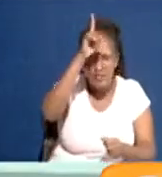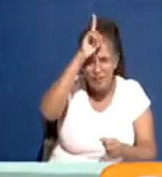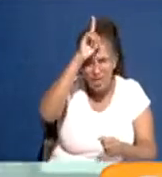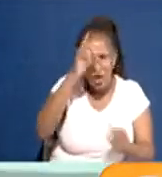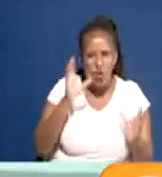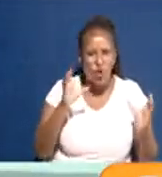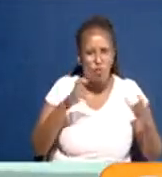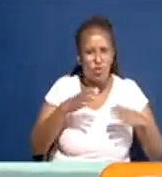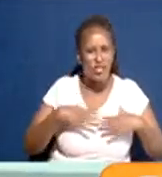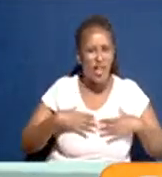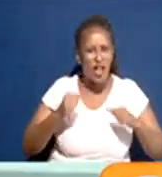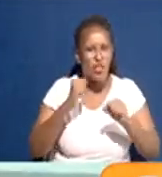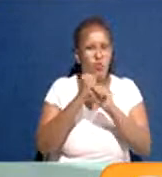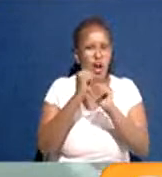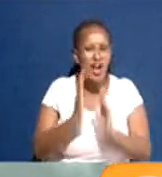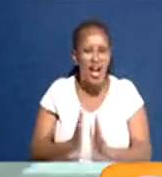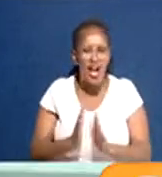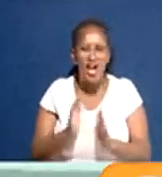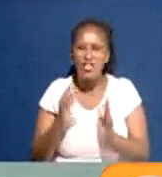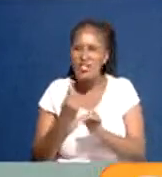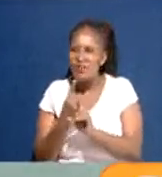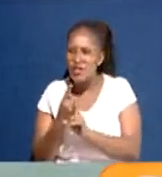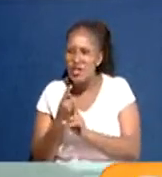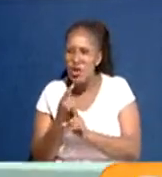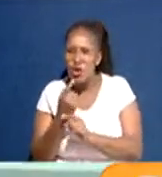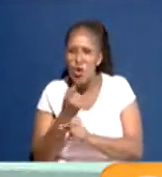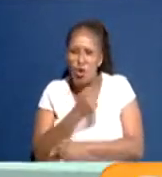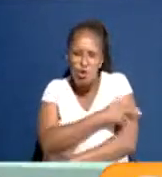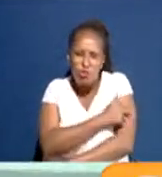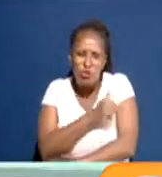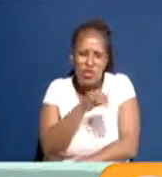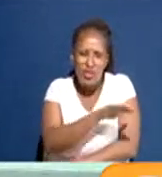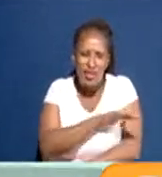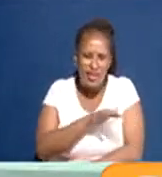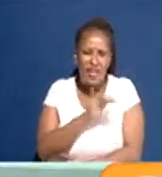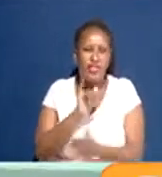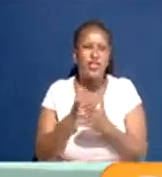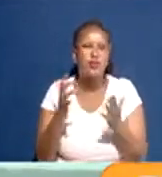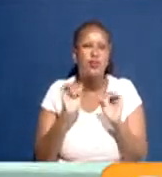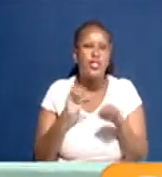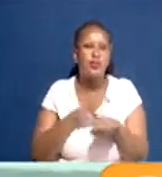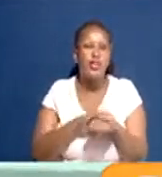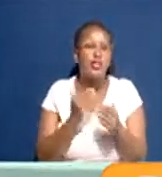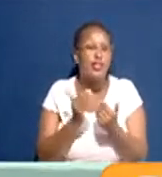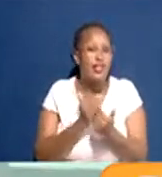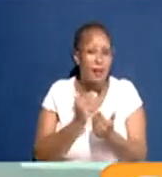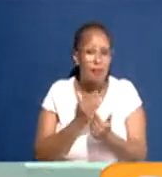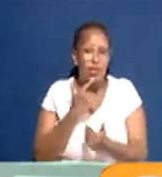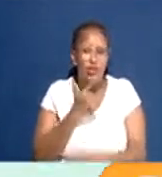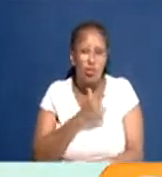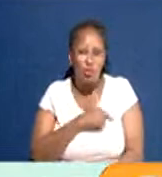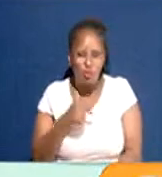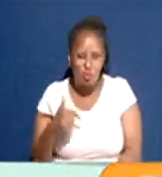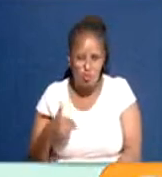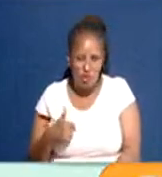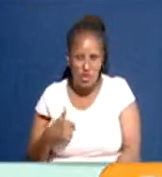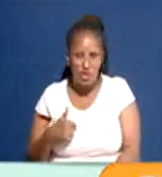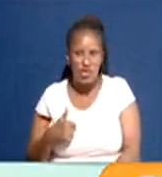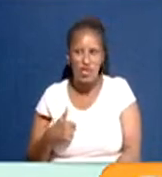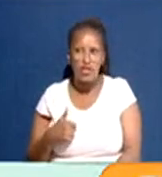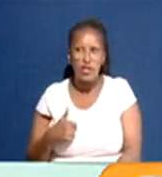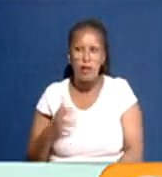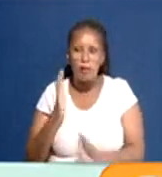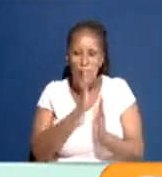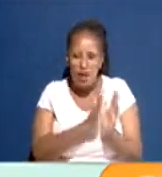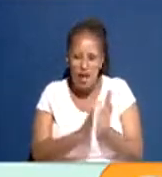health promoter, health center, dispensary hapo tunamalizana na hiyo hapo. Tumekubaliana jameni? So we have a deliberate